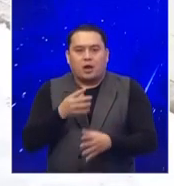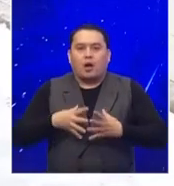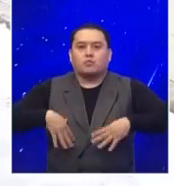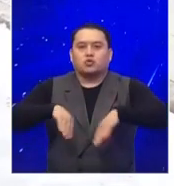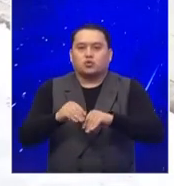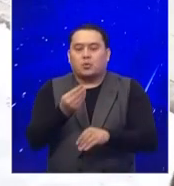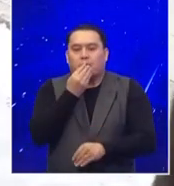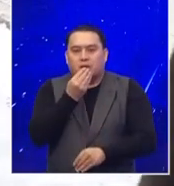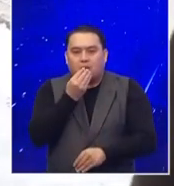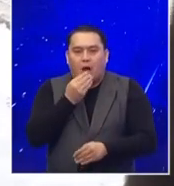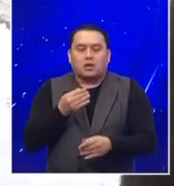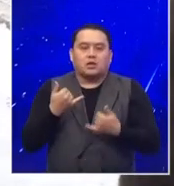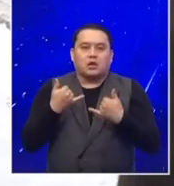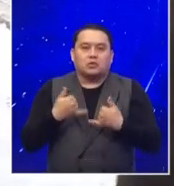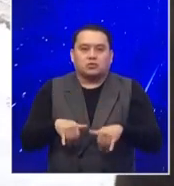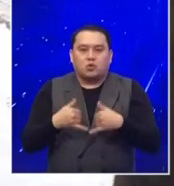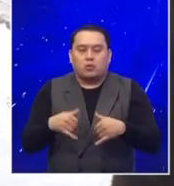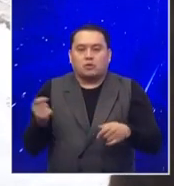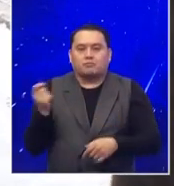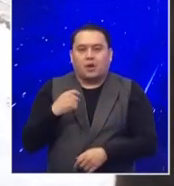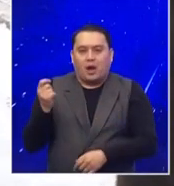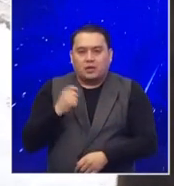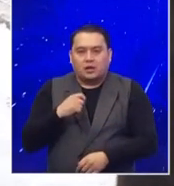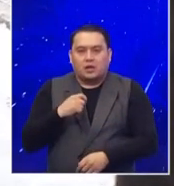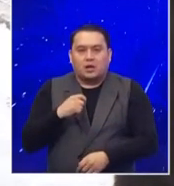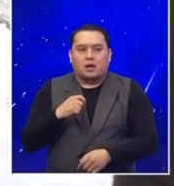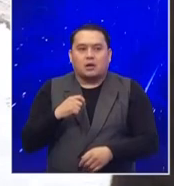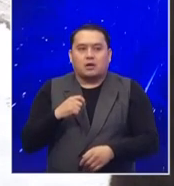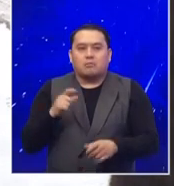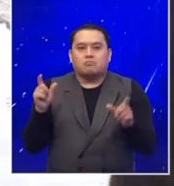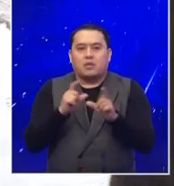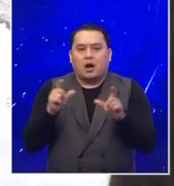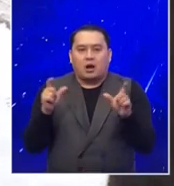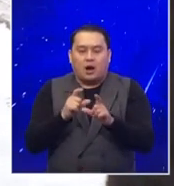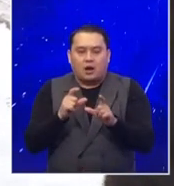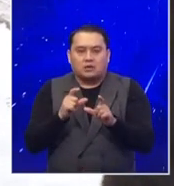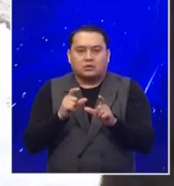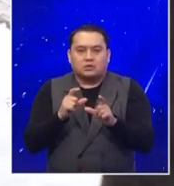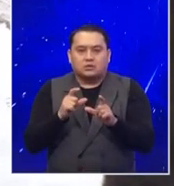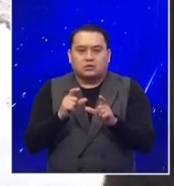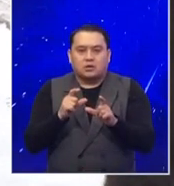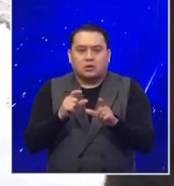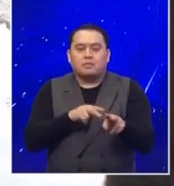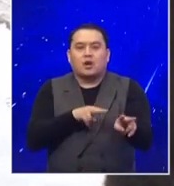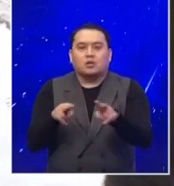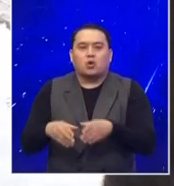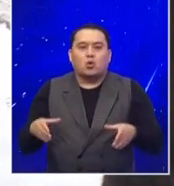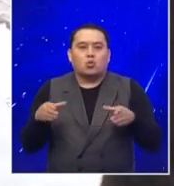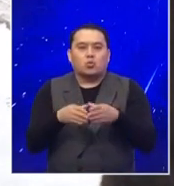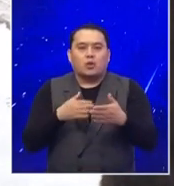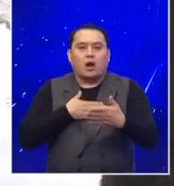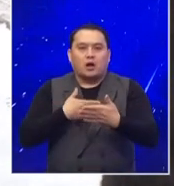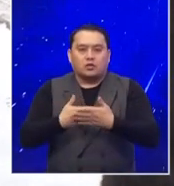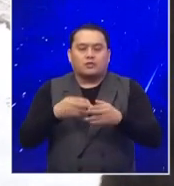общественного питания, бани общественных и магазинов непродовольственного товара. Поэтому мониторинговые группы активизировали